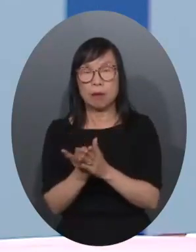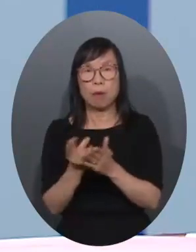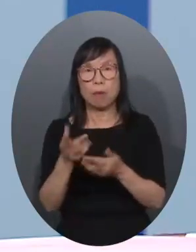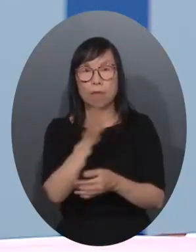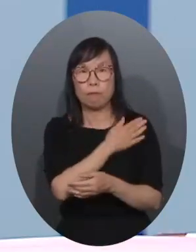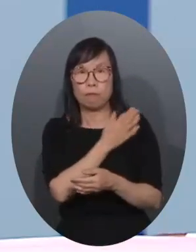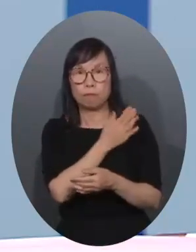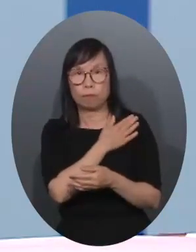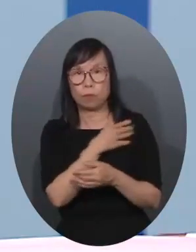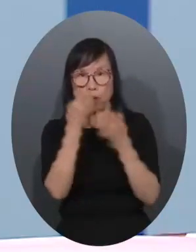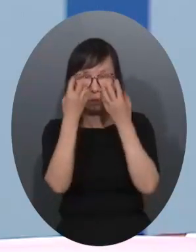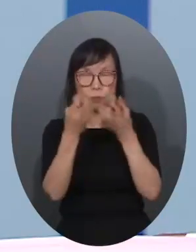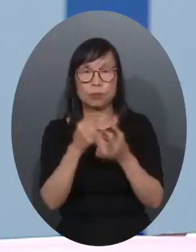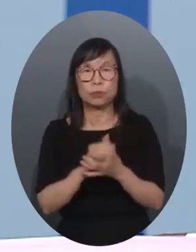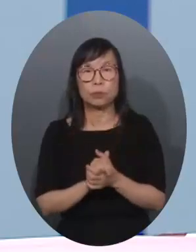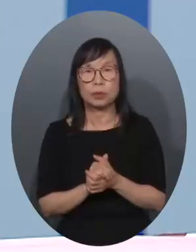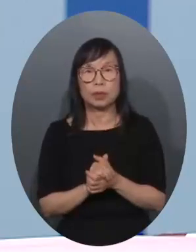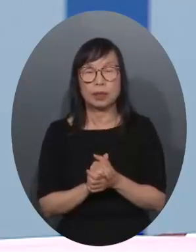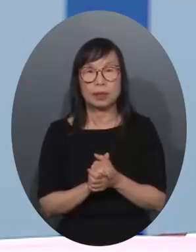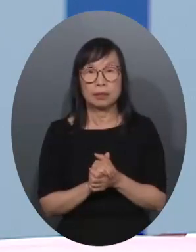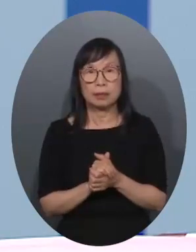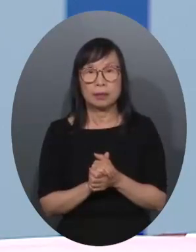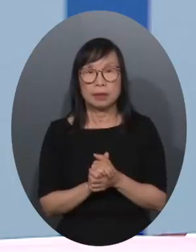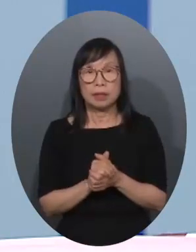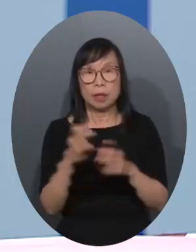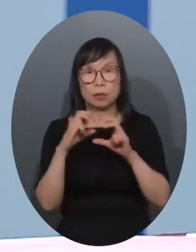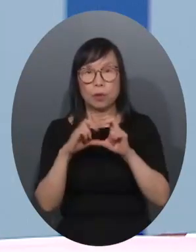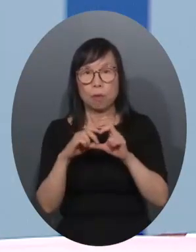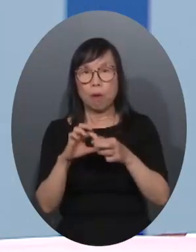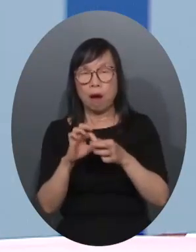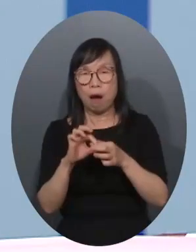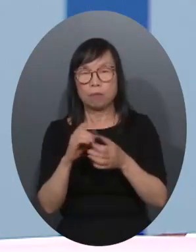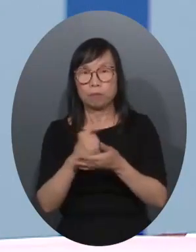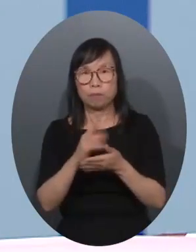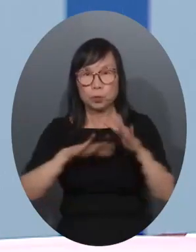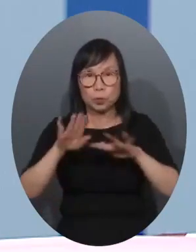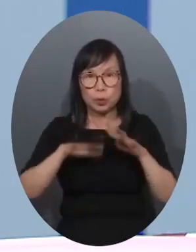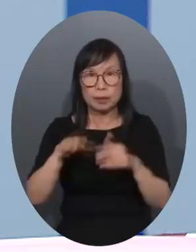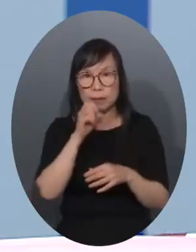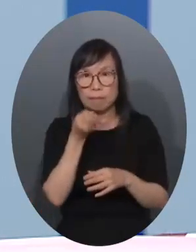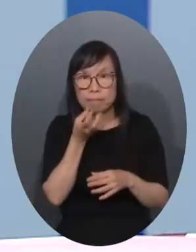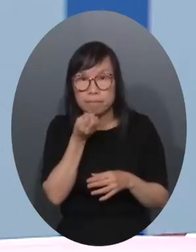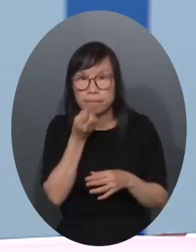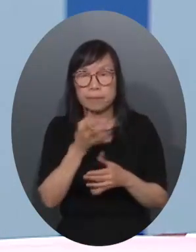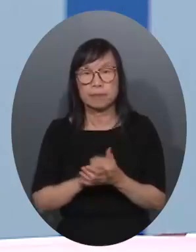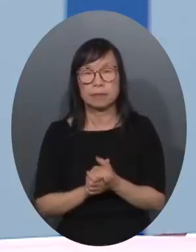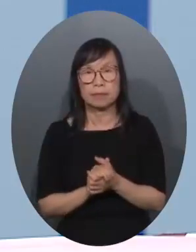擔亦都有關注，亦都咧對於相關總監喺呢件事上嘅處理咧提出咗意見嘅。